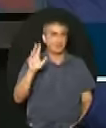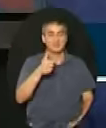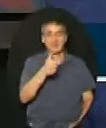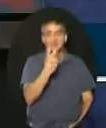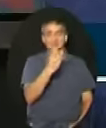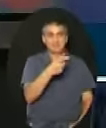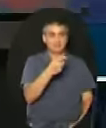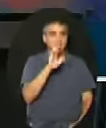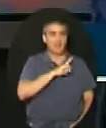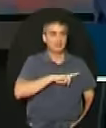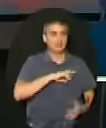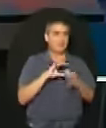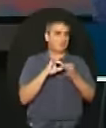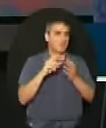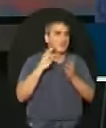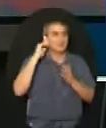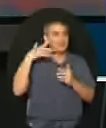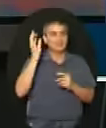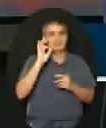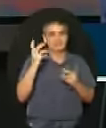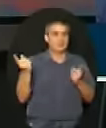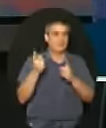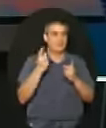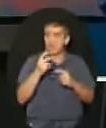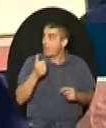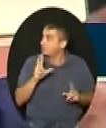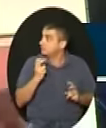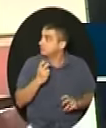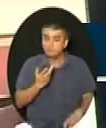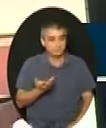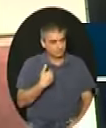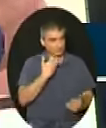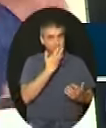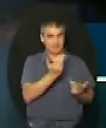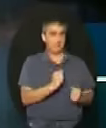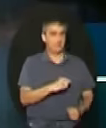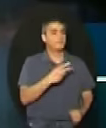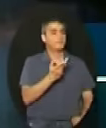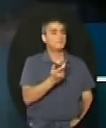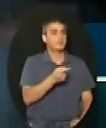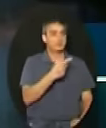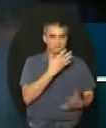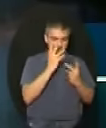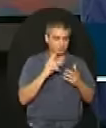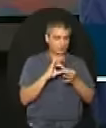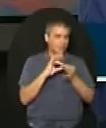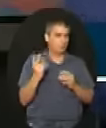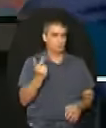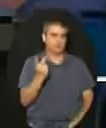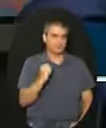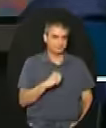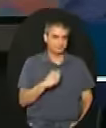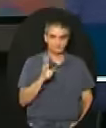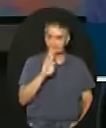20 עלול לסבול מהחיבור הזה, כי לך תדע איזה סיכויים מגיעים. פתאום ערוץ 20 מקום? מספר לכם, ברור שיש חיבור בין השניים.